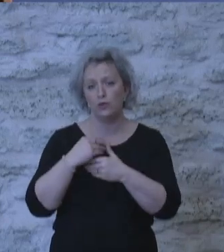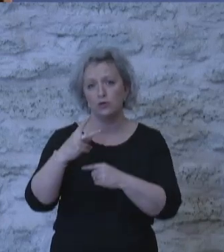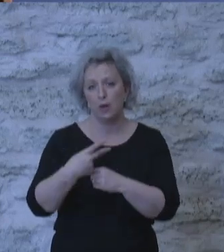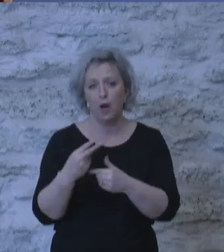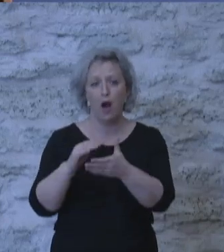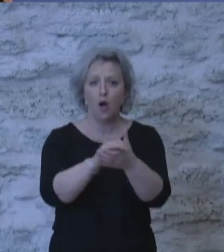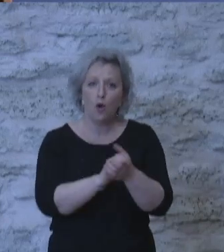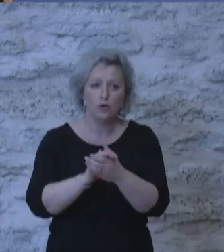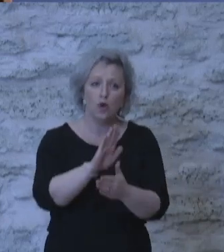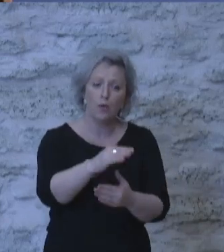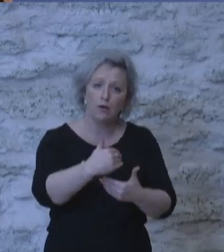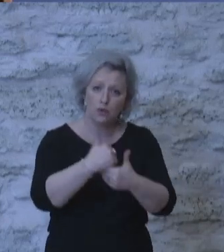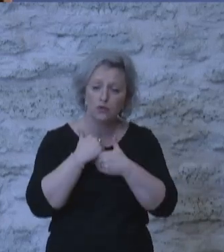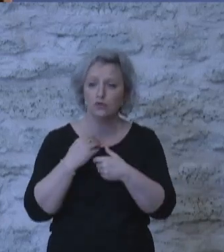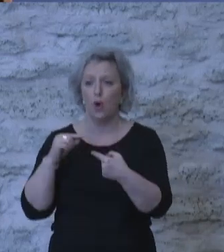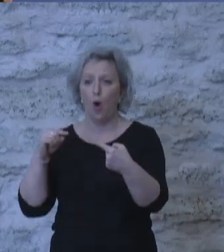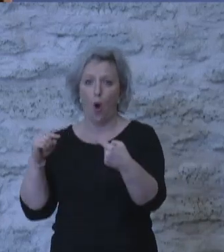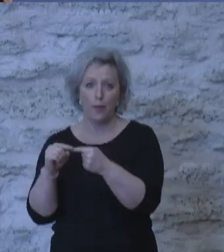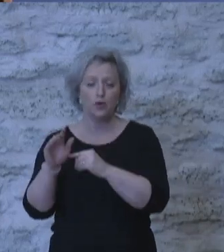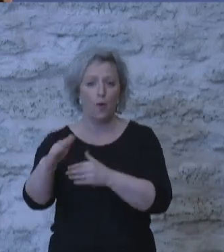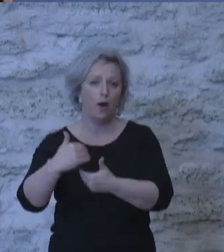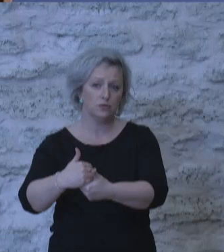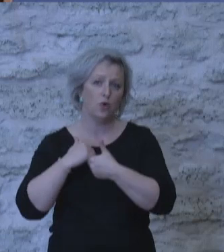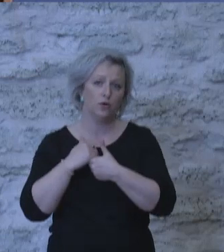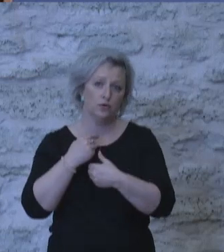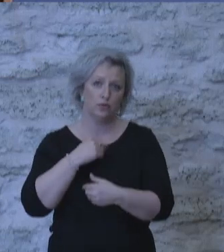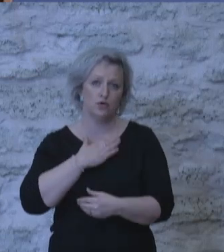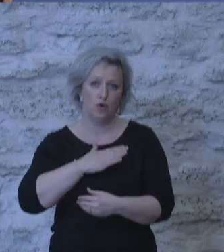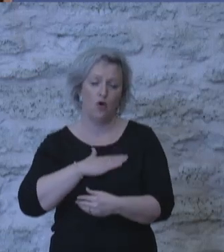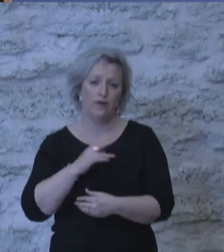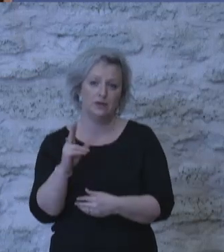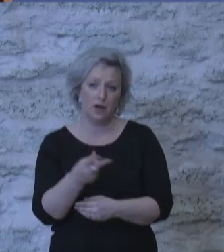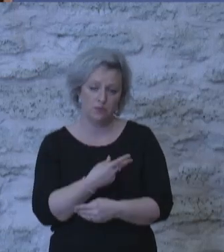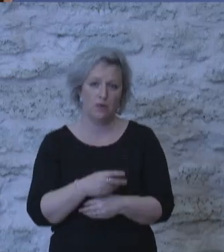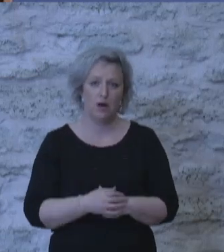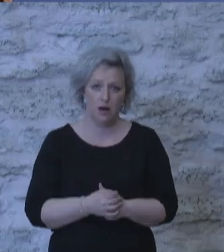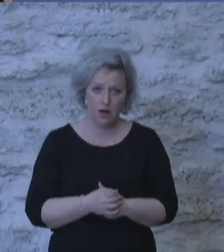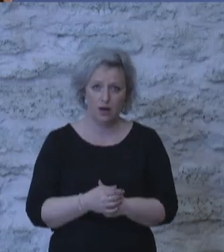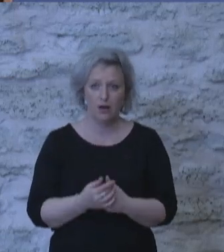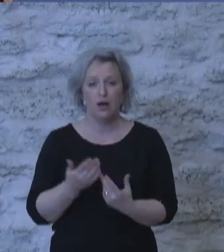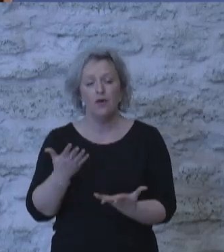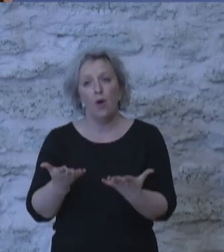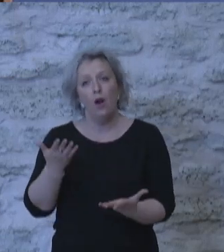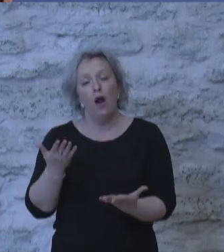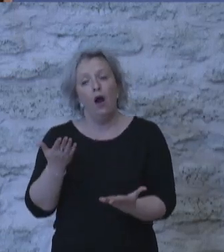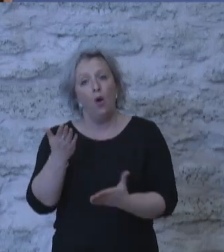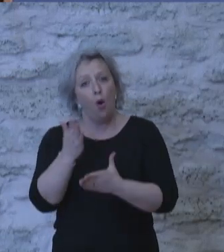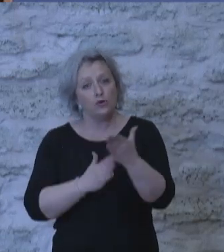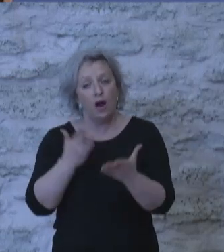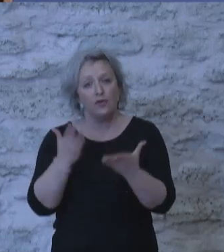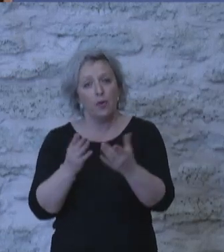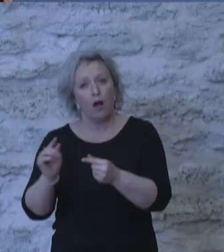koalitsiooni või ka oppositsiooni toetust on, et ma arvan, et need meetmine on kõik, kas väga tugevasti otseselt või mõned natukene võibolla